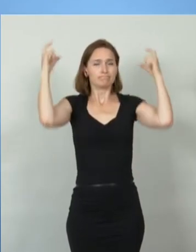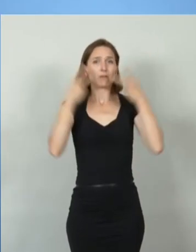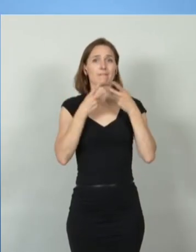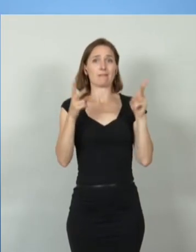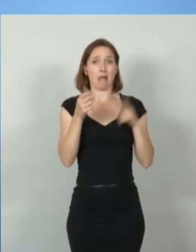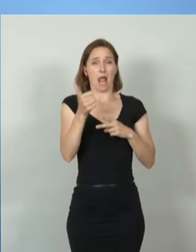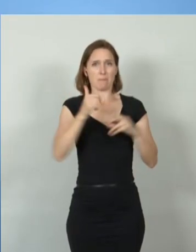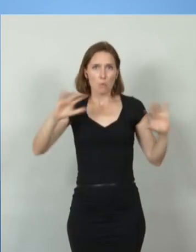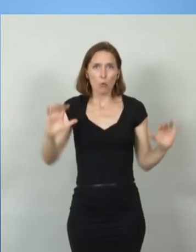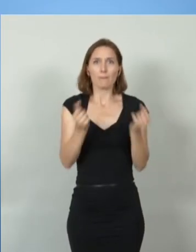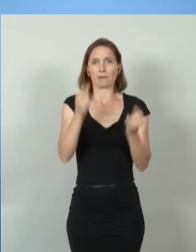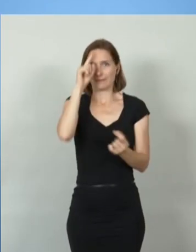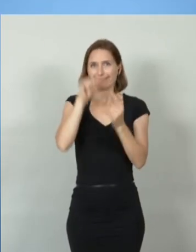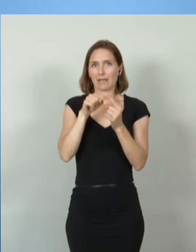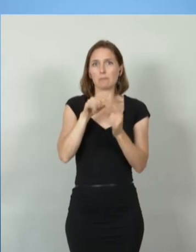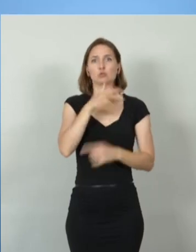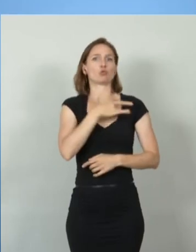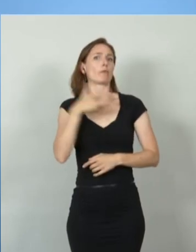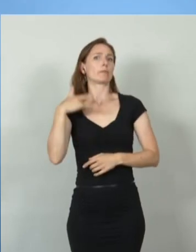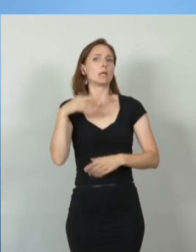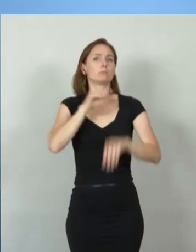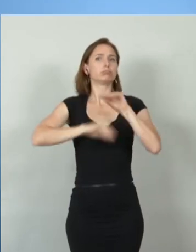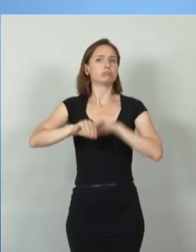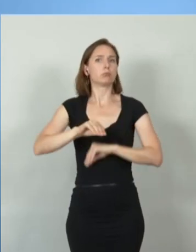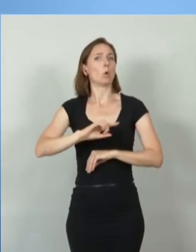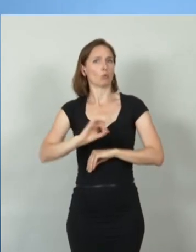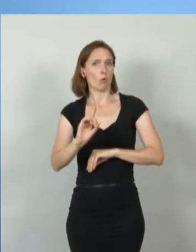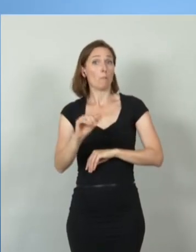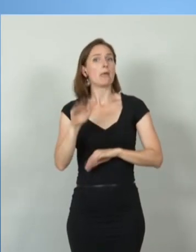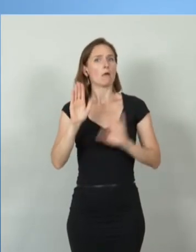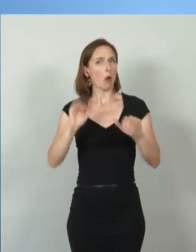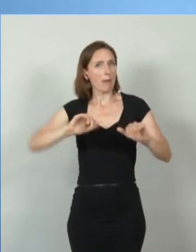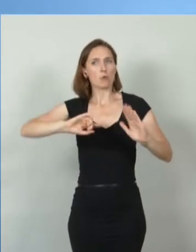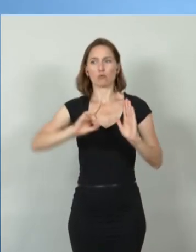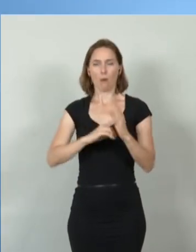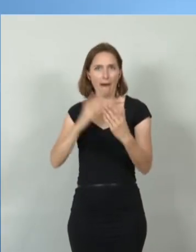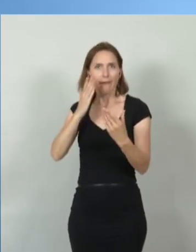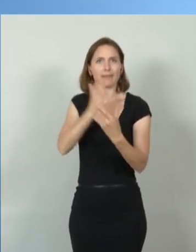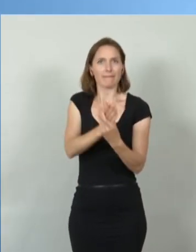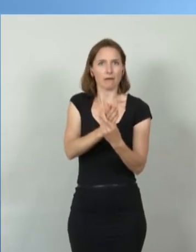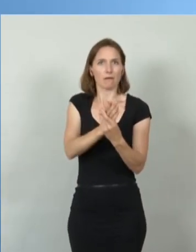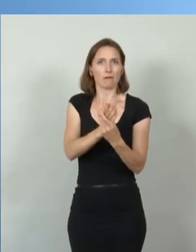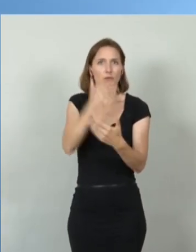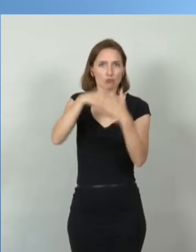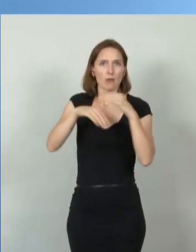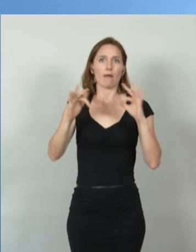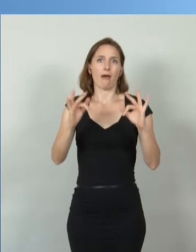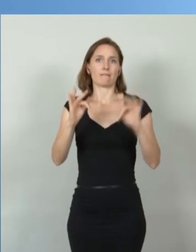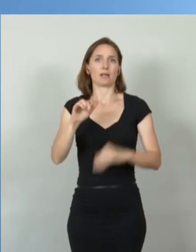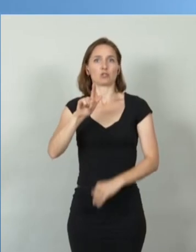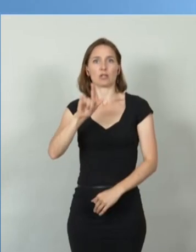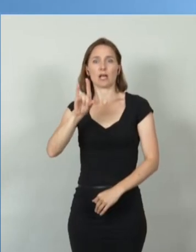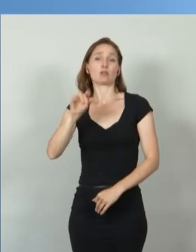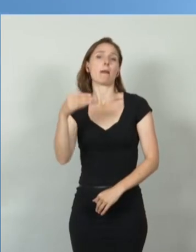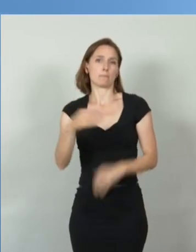mais elle est cependant légitime à saisir à agir pardon dans l'affaire de l'UMG GHM c'est ce qui a indiqué